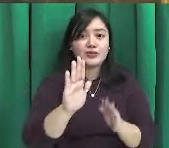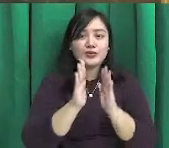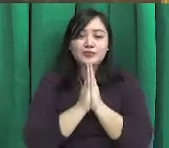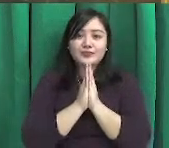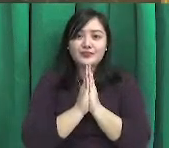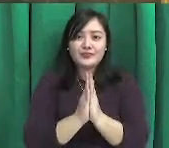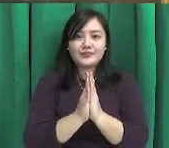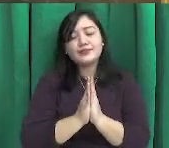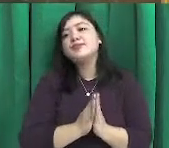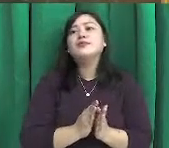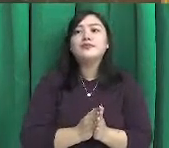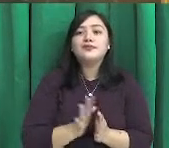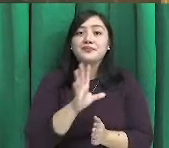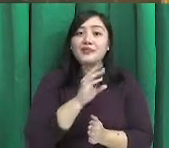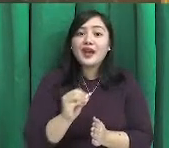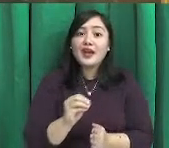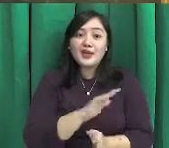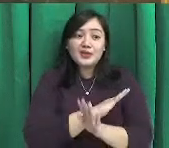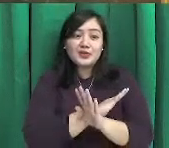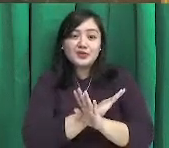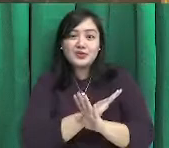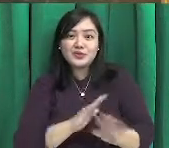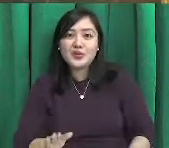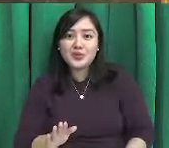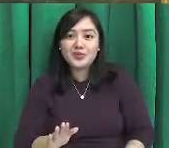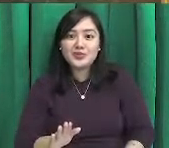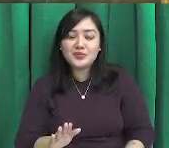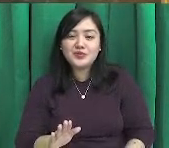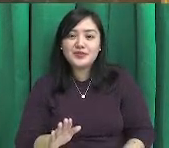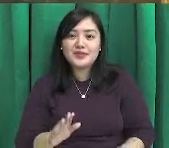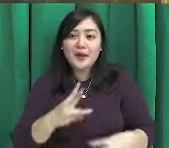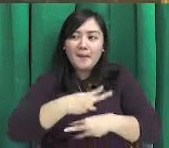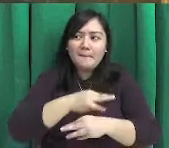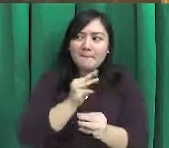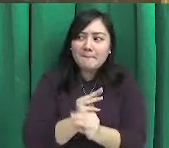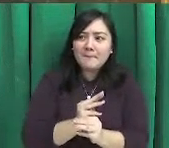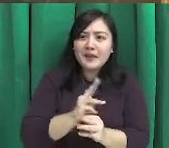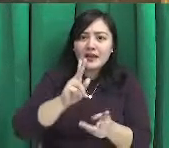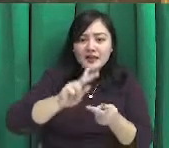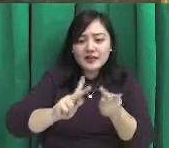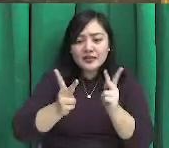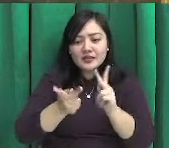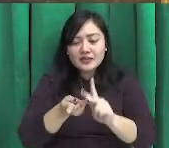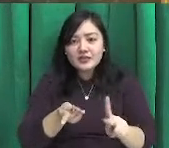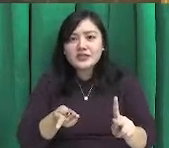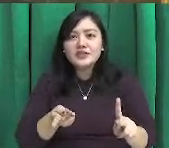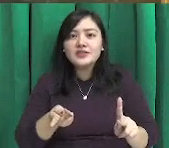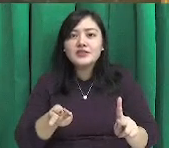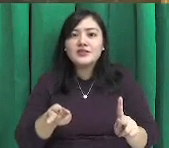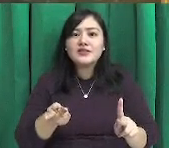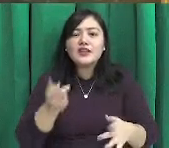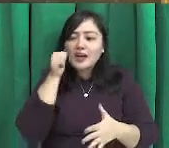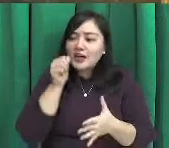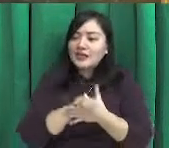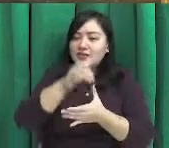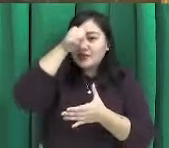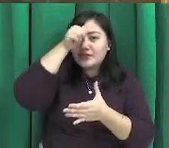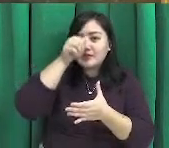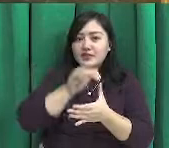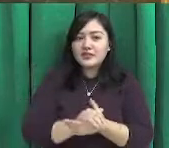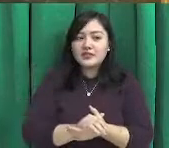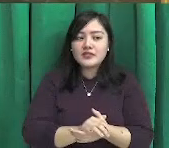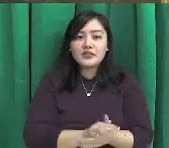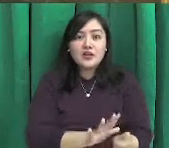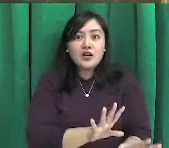wag na wag po niyong tatakutin ang asawa or ang asawa niyong lalaki or asawa niyong babae na mas